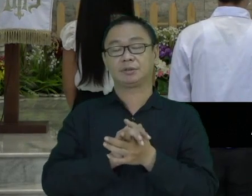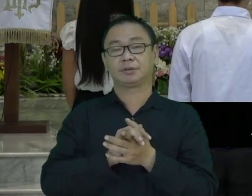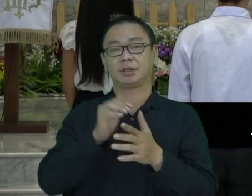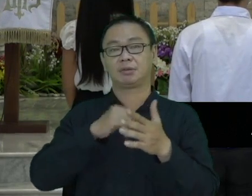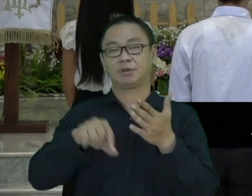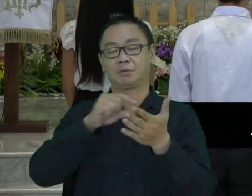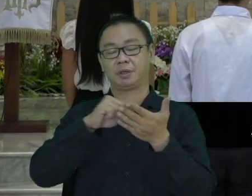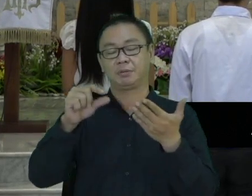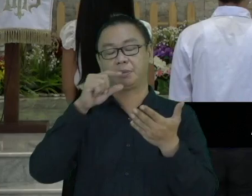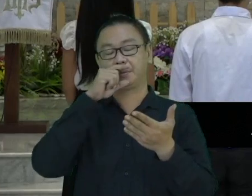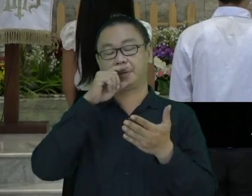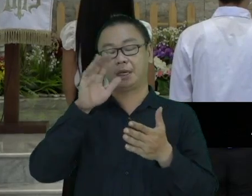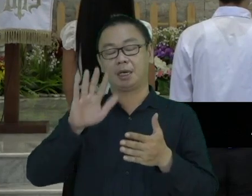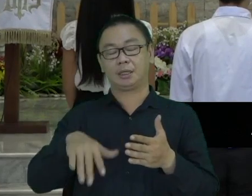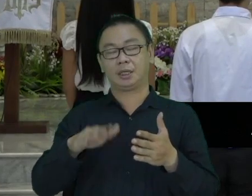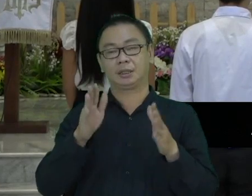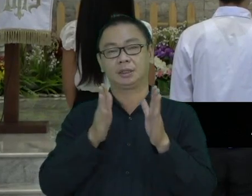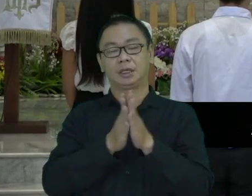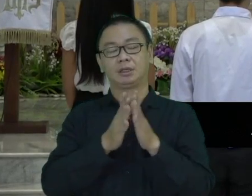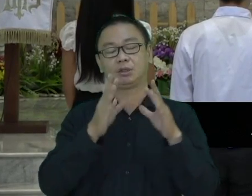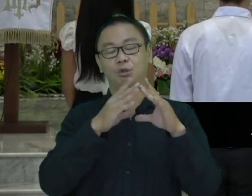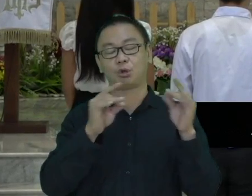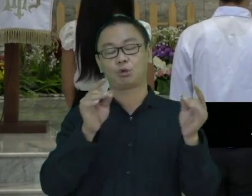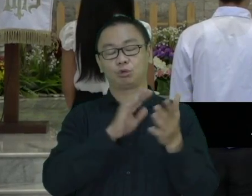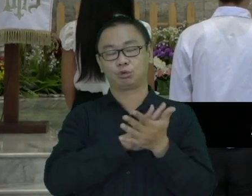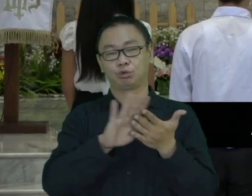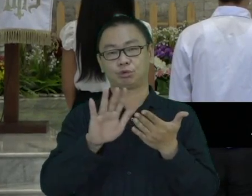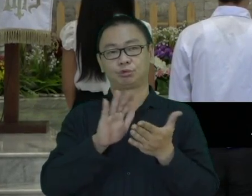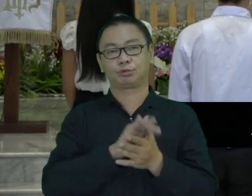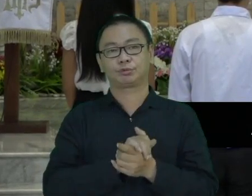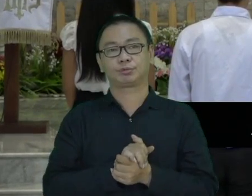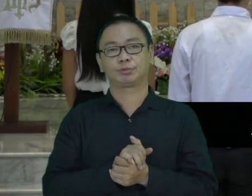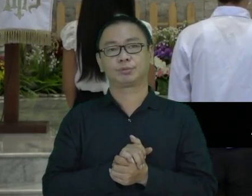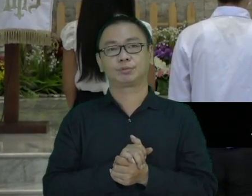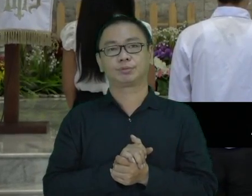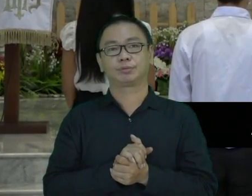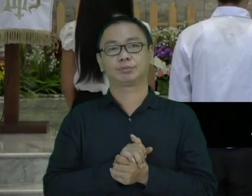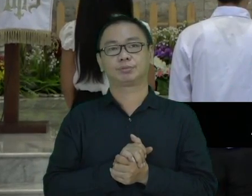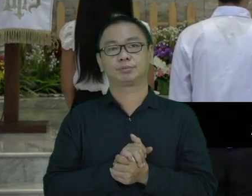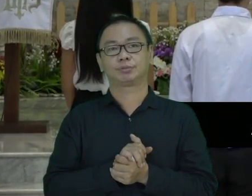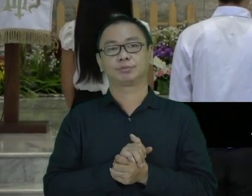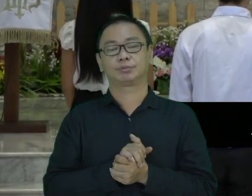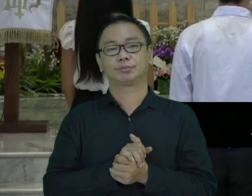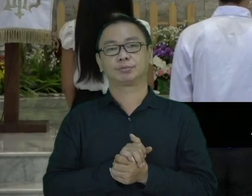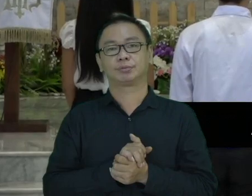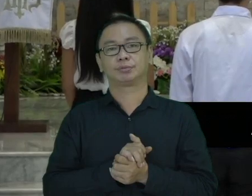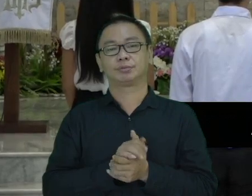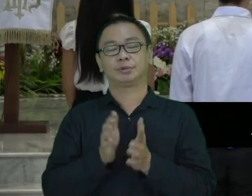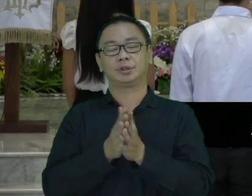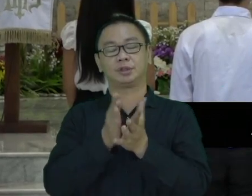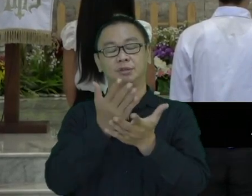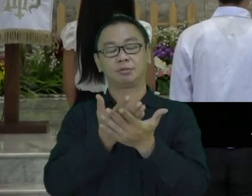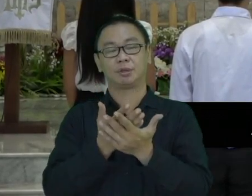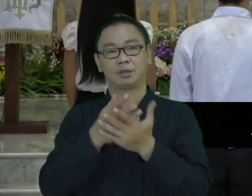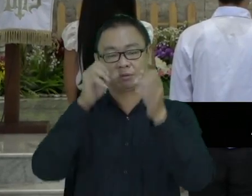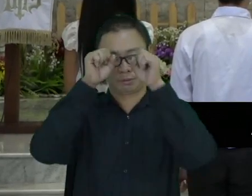Bapa, Anak, dan Roh Kudus. Dan terimalah akan berkat